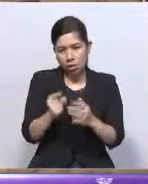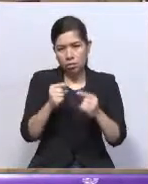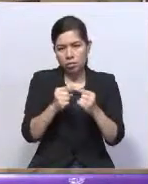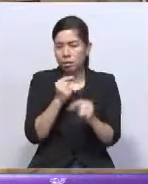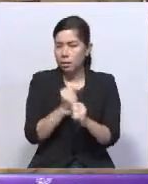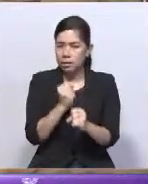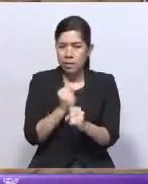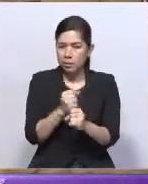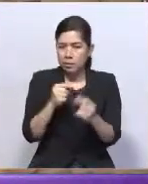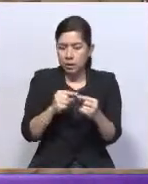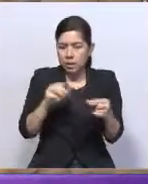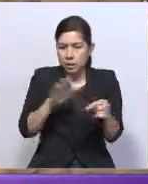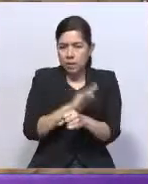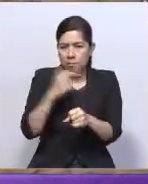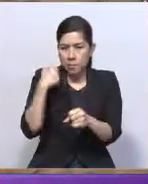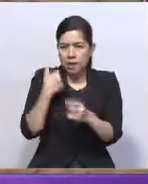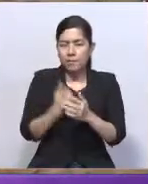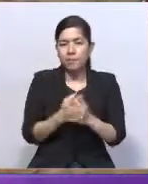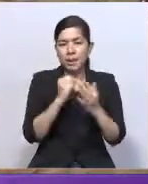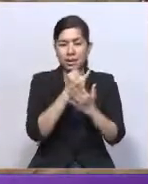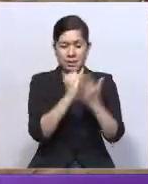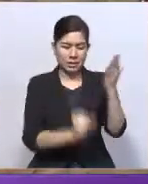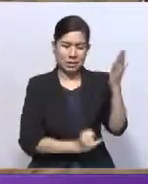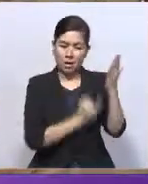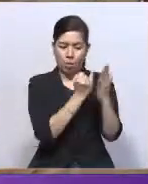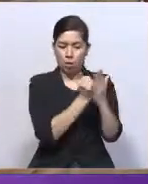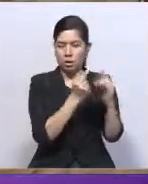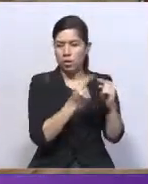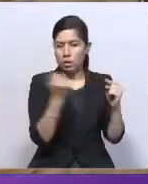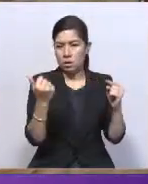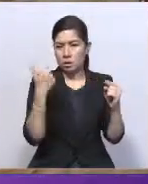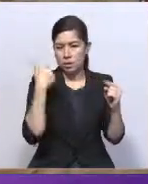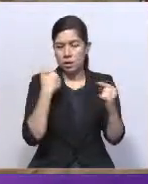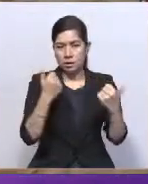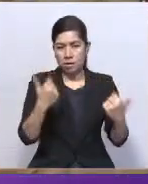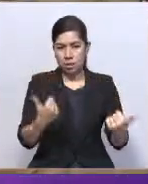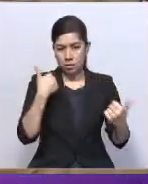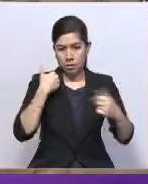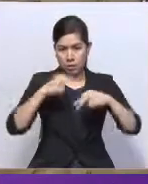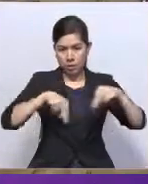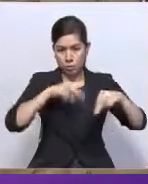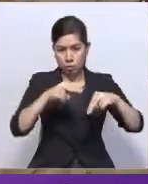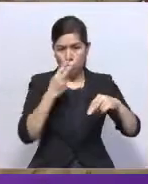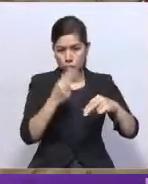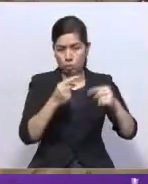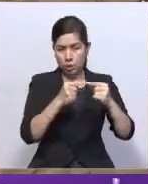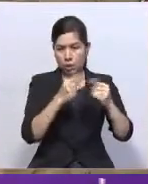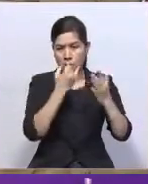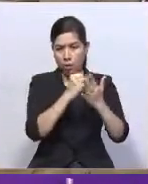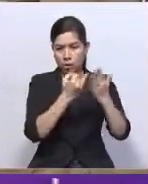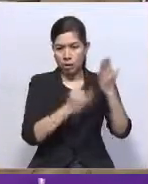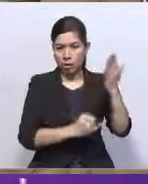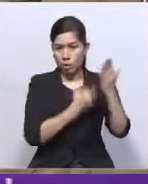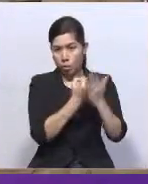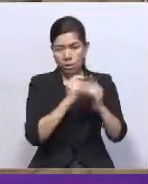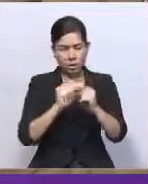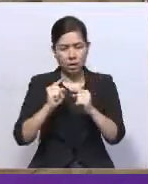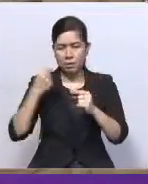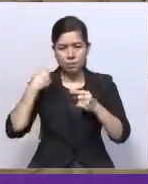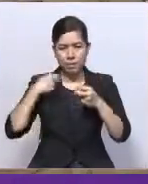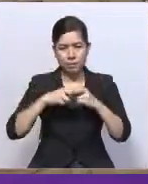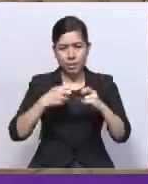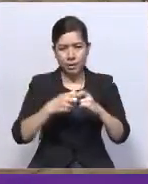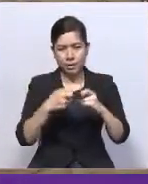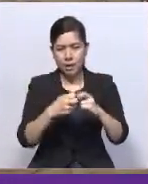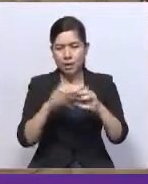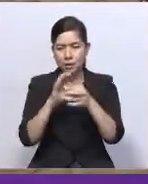จังนะครับในทุกพื้นที่เลยไม่เพียงแค่2จังหวัดนี้นะครับวันนี้เนี่ยเขาสำรวจแทบทุกจังหวัดเลยนะครับที่มีการร้องเรียนขึ้นมาด